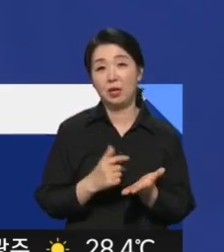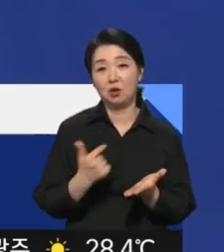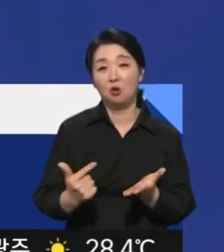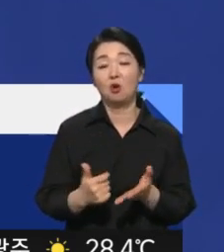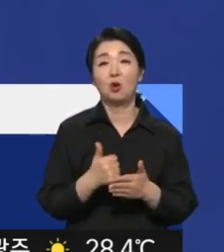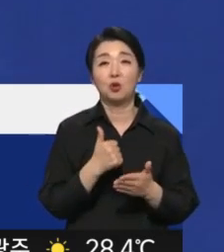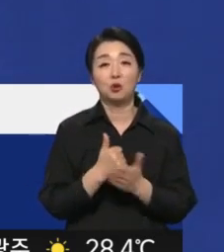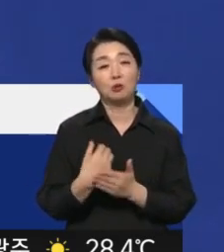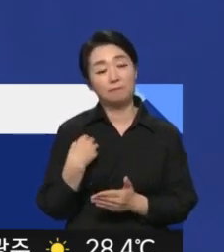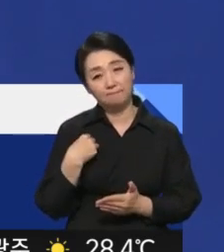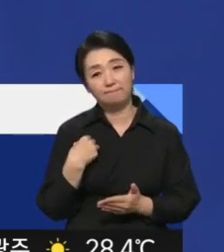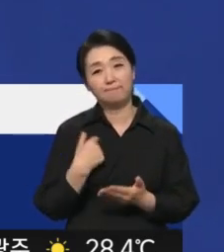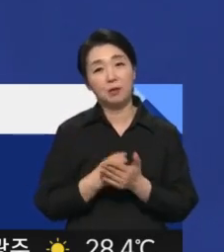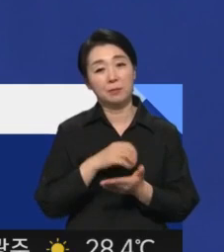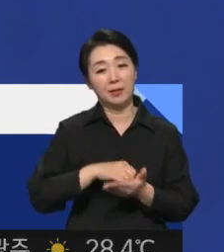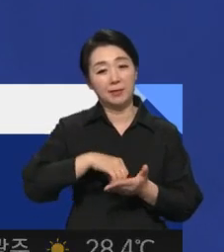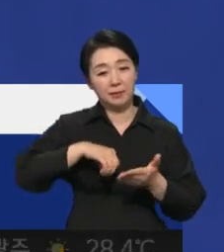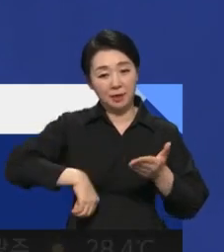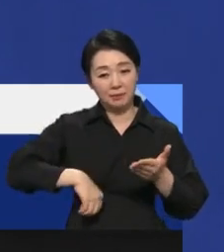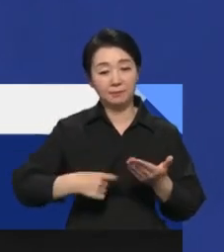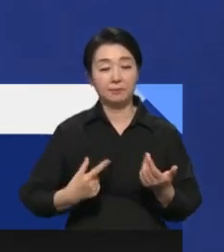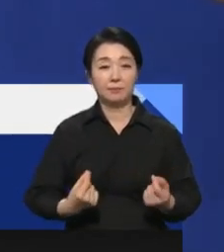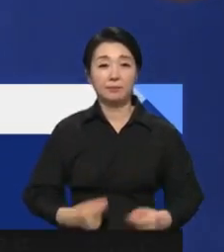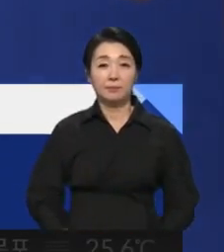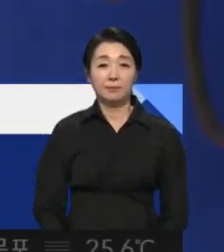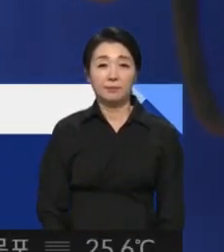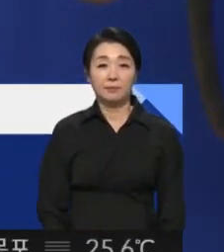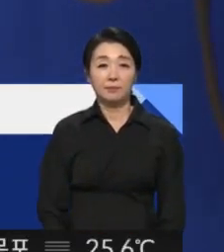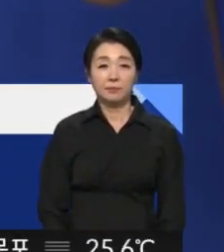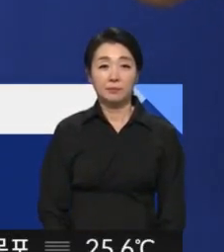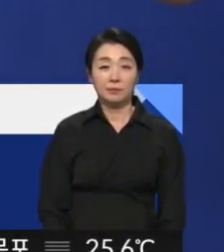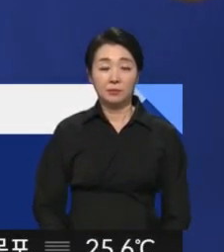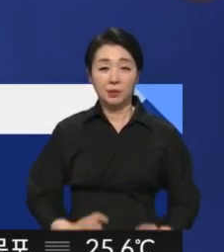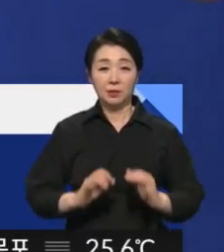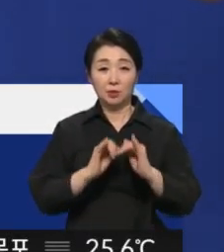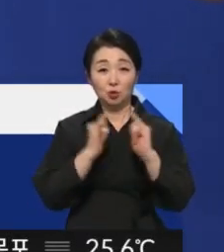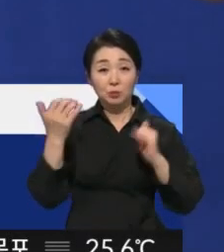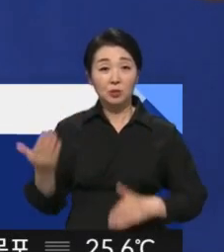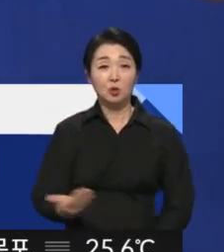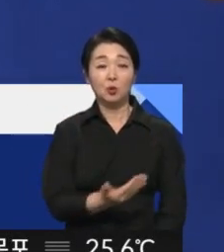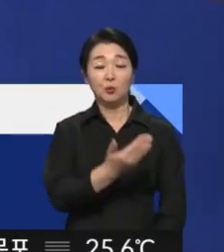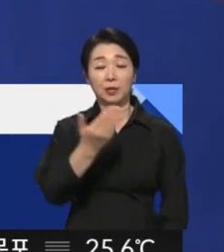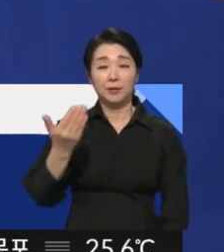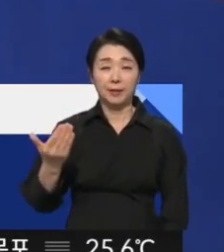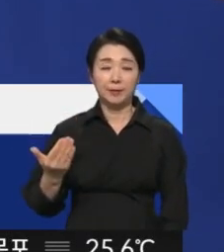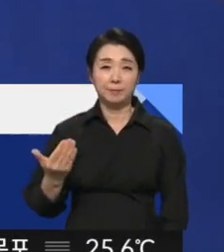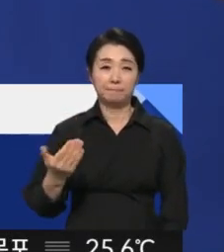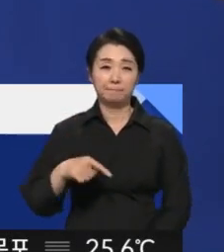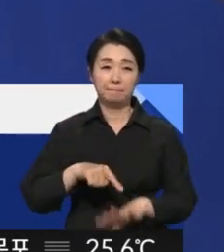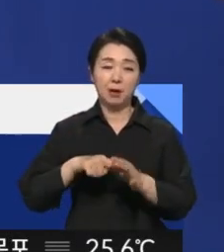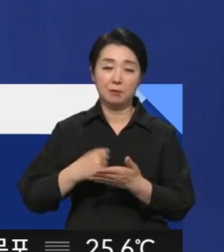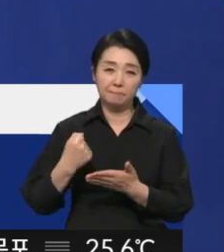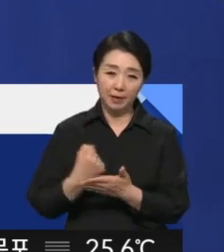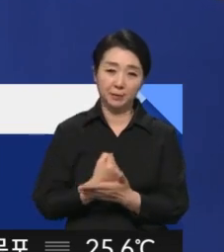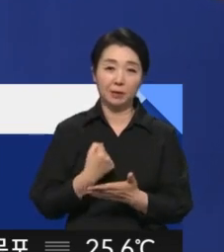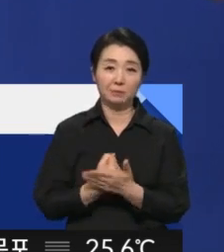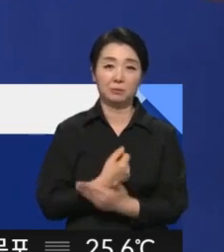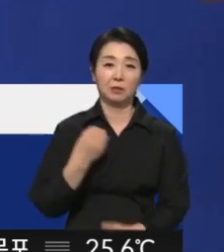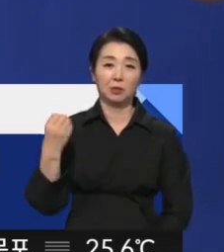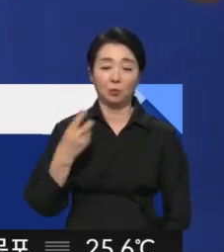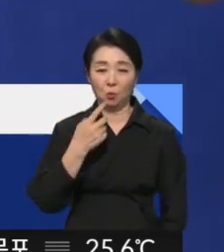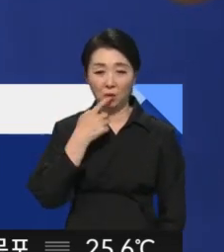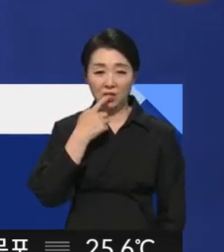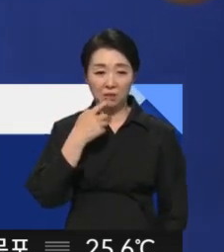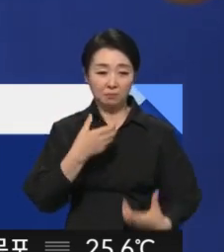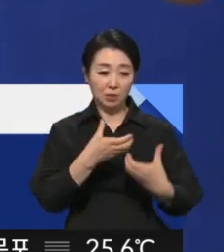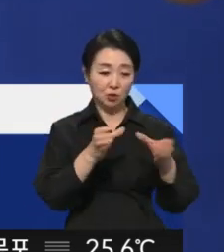차원에서 탈당한 것 같습니다. 우리 국민들께 심려를 끼쳐드린 점에 대해서 더불어민주당을